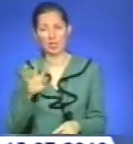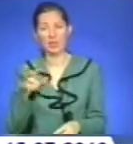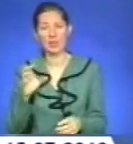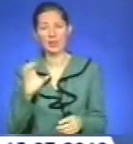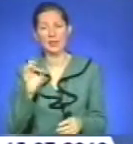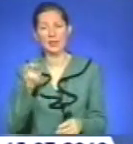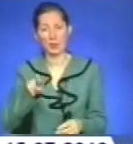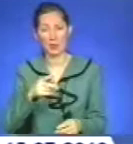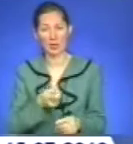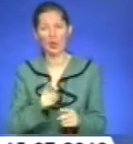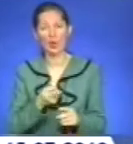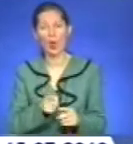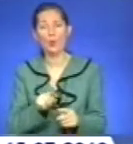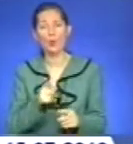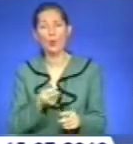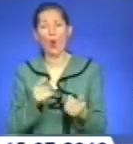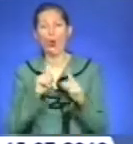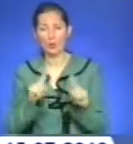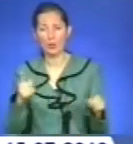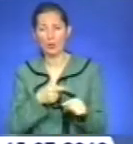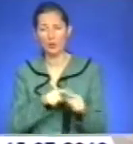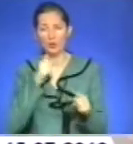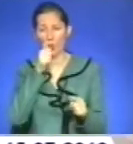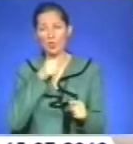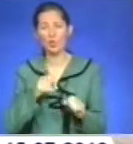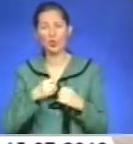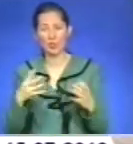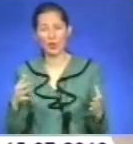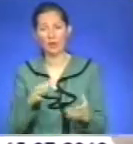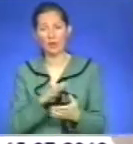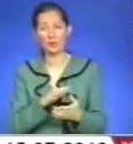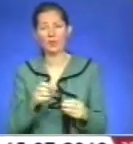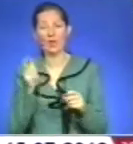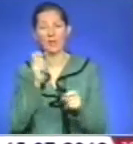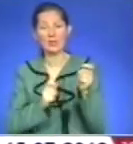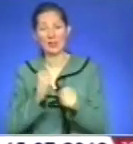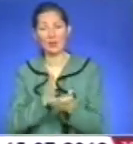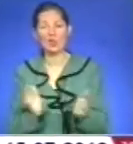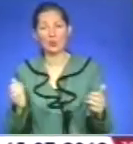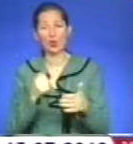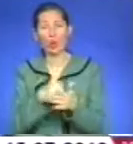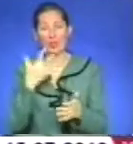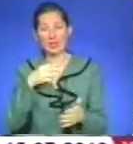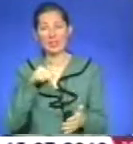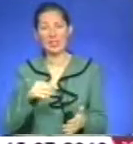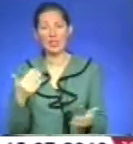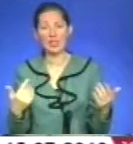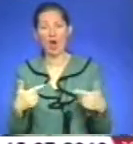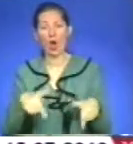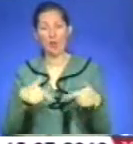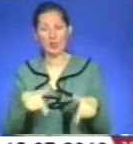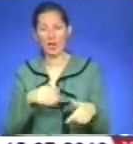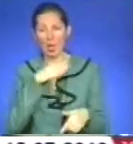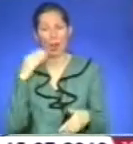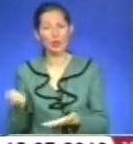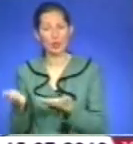особливості цьогорічного свята – далі у сюжеті. Фестиваль має зібрати до 50 тисяч гостей, багато запрошених